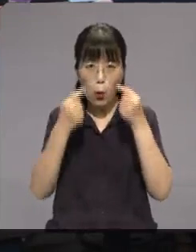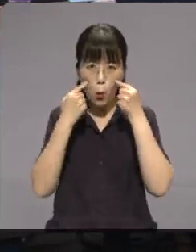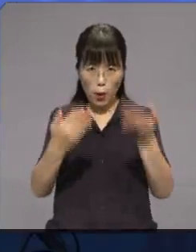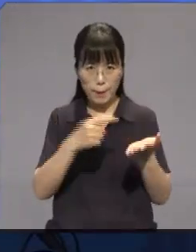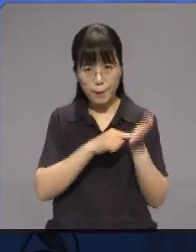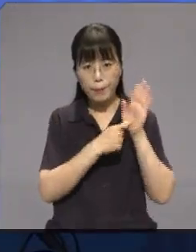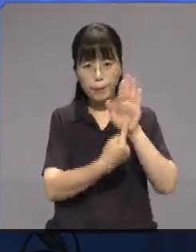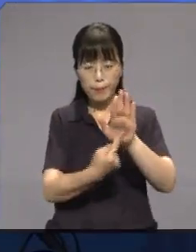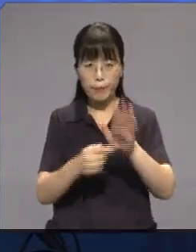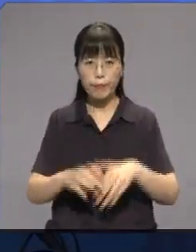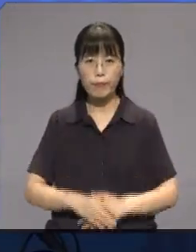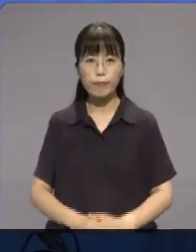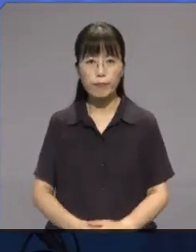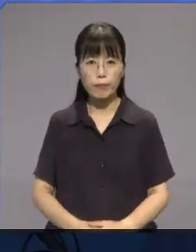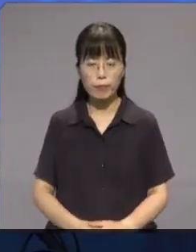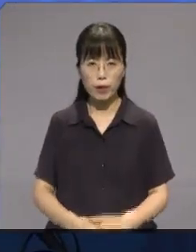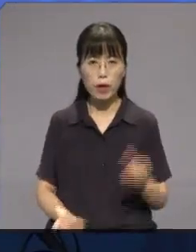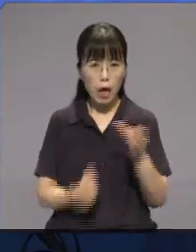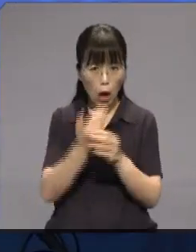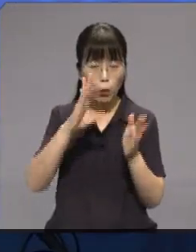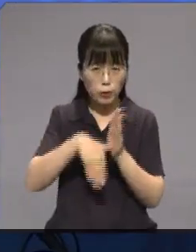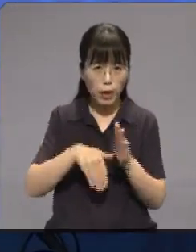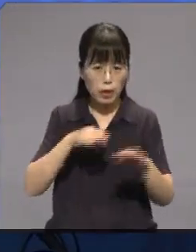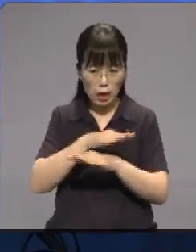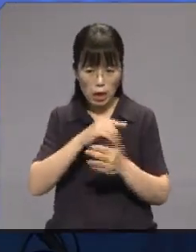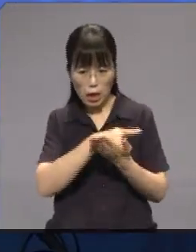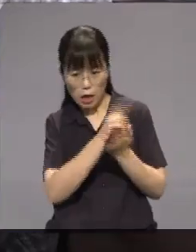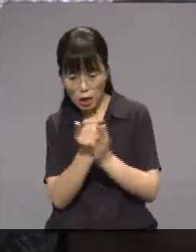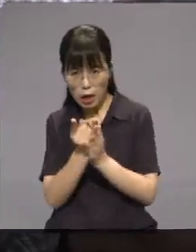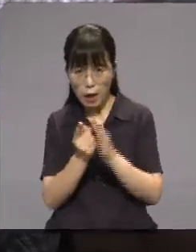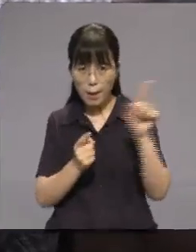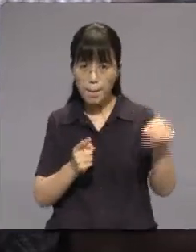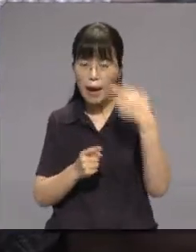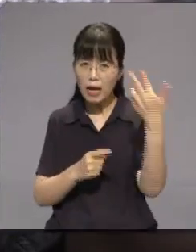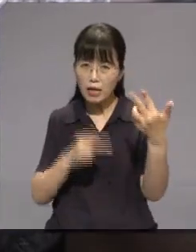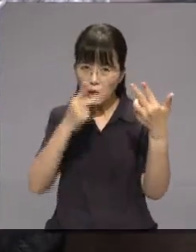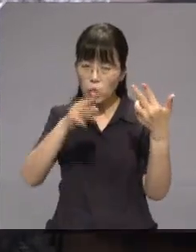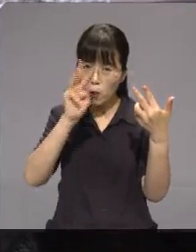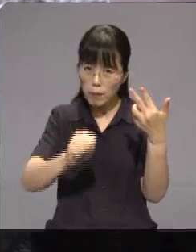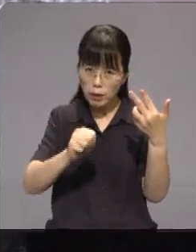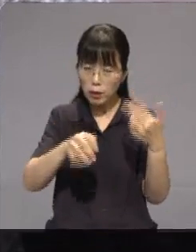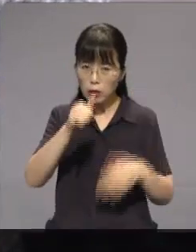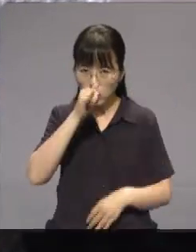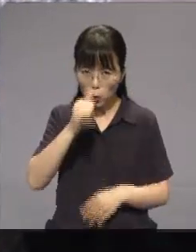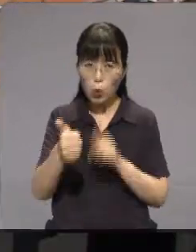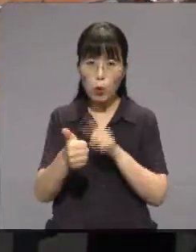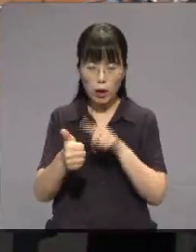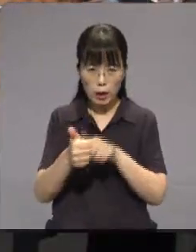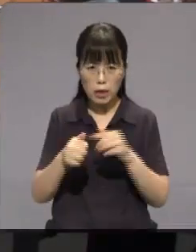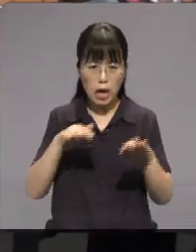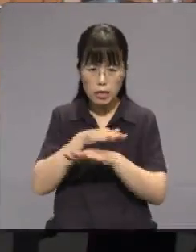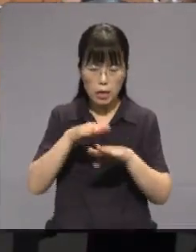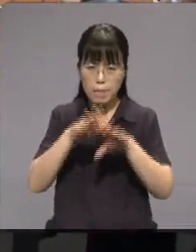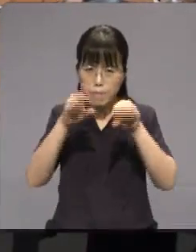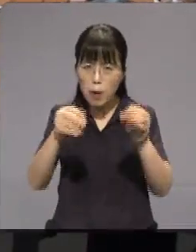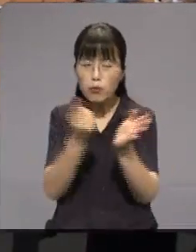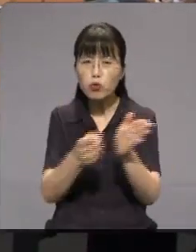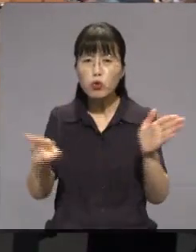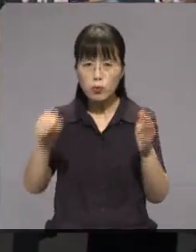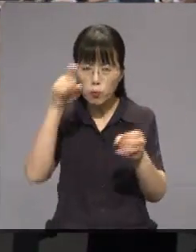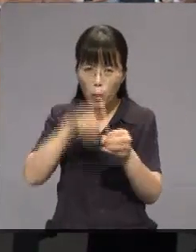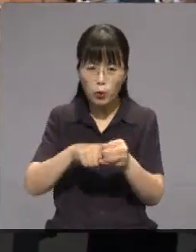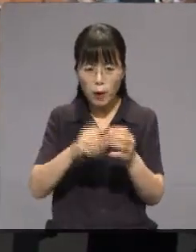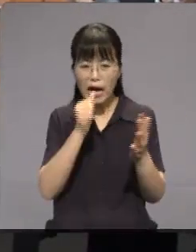확인됐다고 밝혔습니다. 사고 당시 차량 속도는 시속 107km에 달했고 A씨는 차량을 멈추기